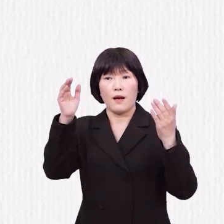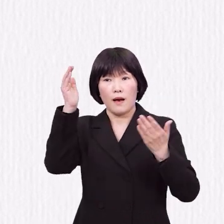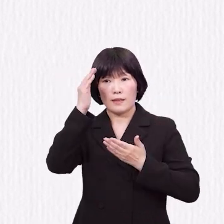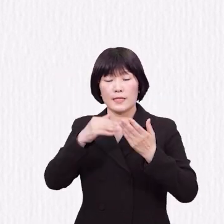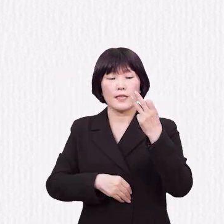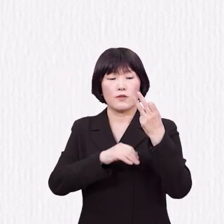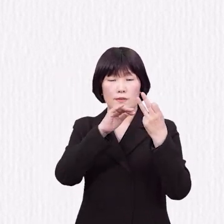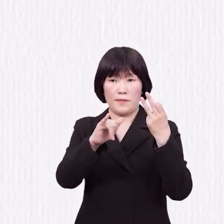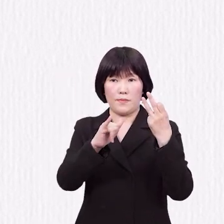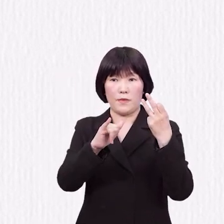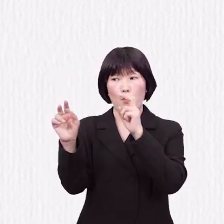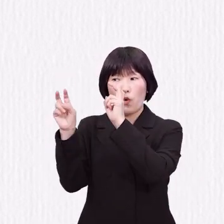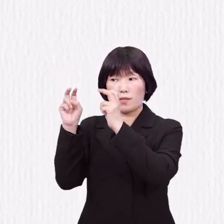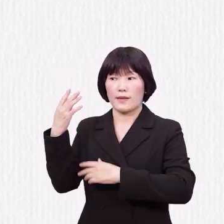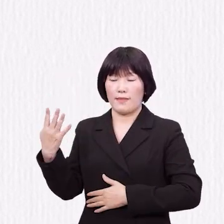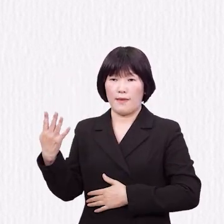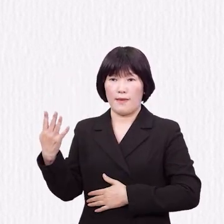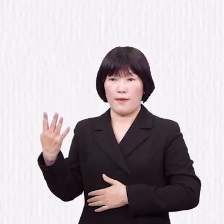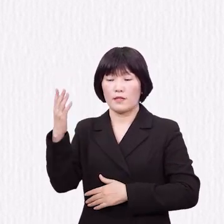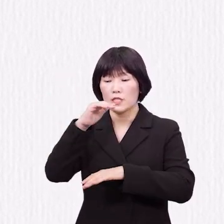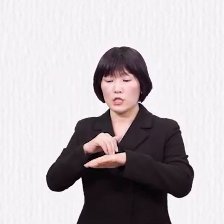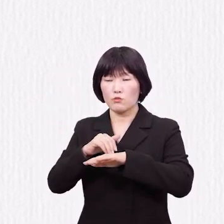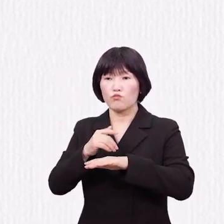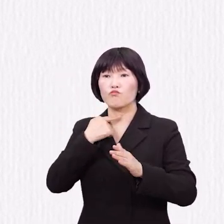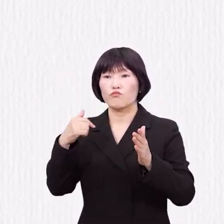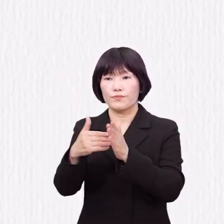직무훈련을 실시했습니다.